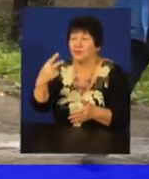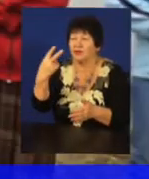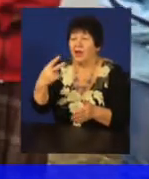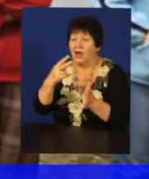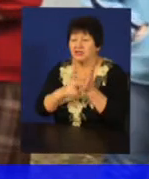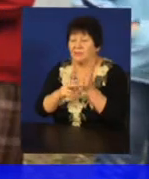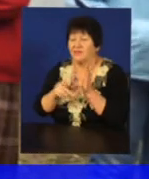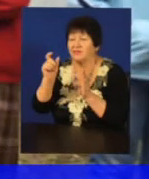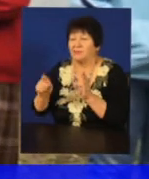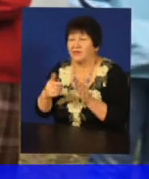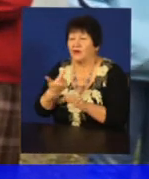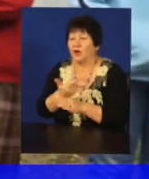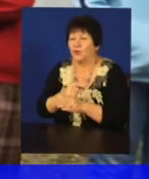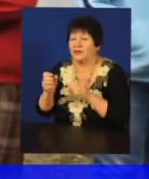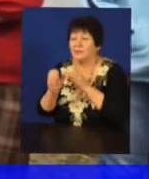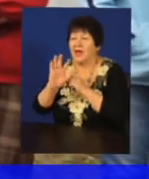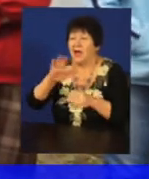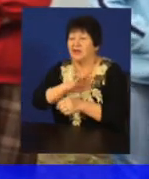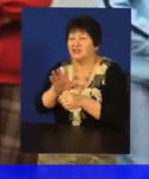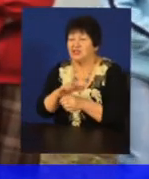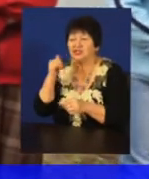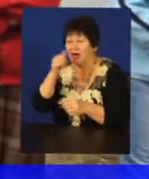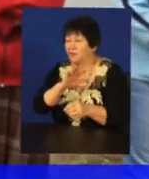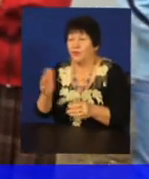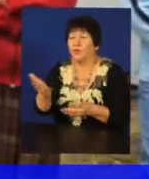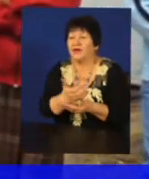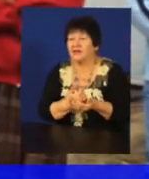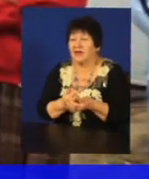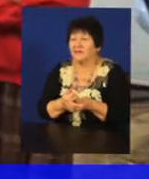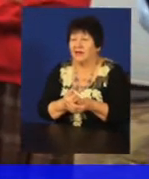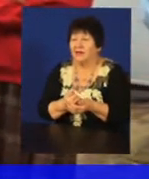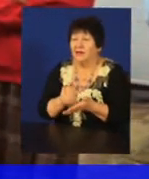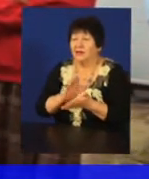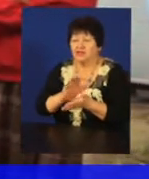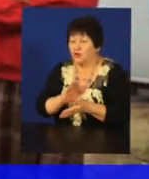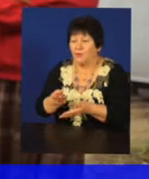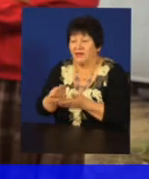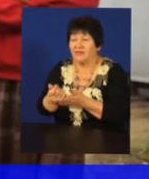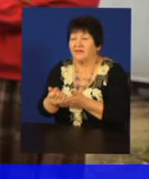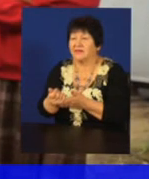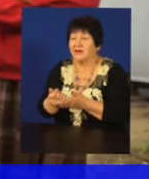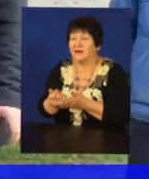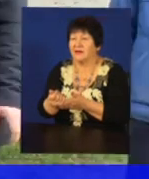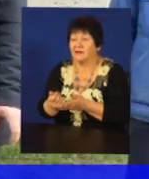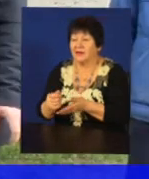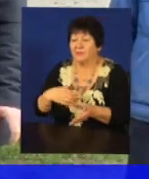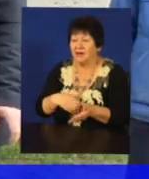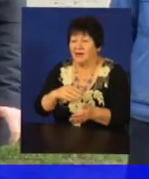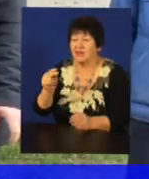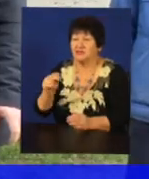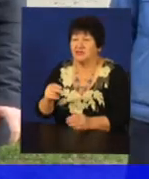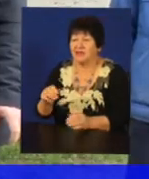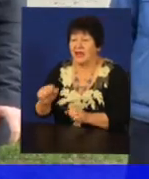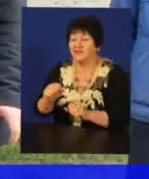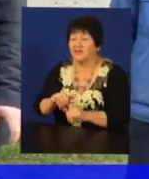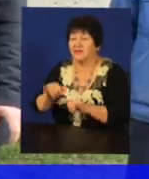de persoane, în ultimii 5 ani nu colectează deșeurile din sat și respectiv nu plătesc pentru serviciul dat primăriei Cimișlia.